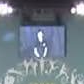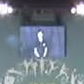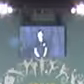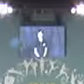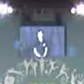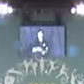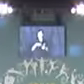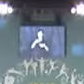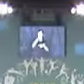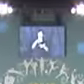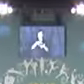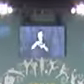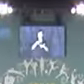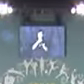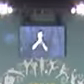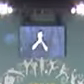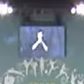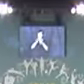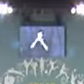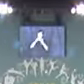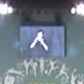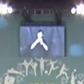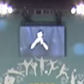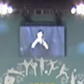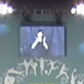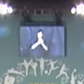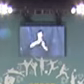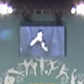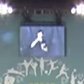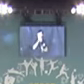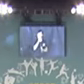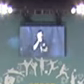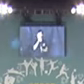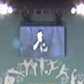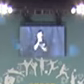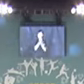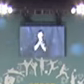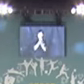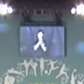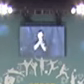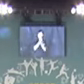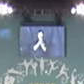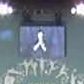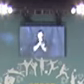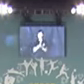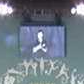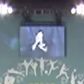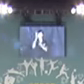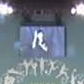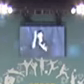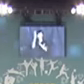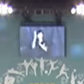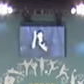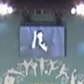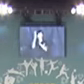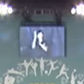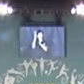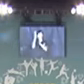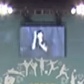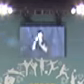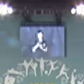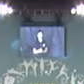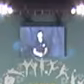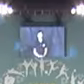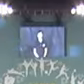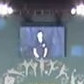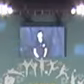接着我们恭请教育部长吴思华部长来跟我们说几句话，掌声欢迎部长。 Ladies and gentlemen,